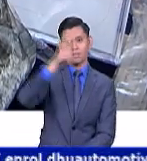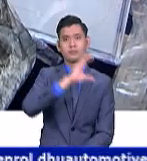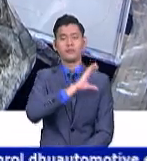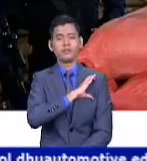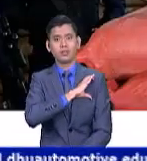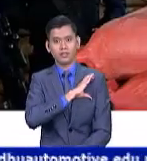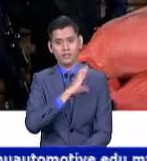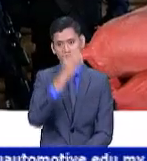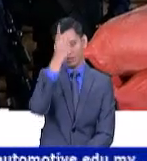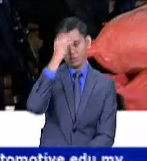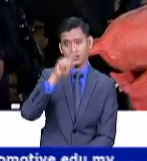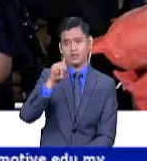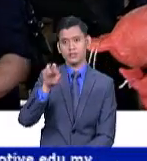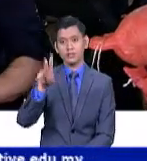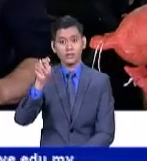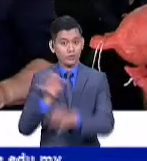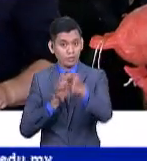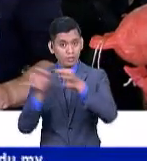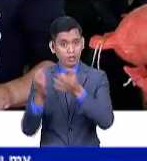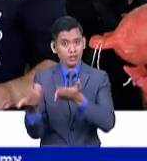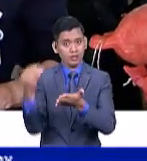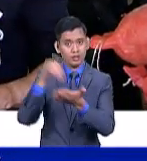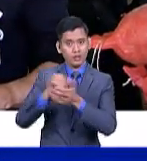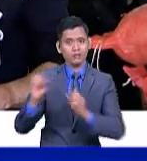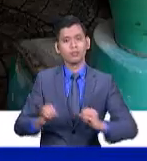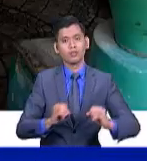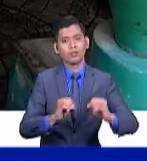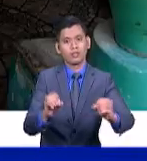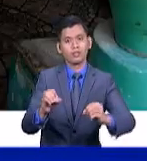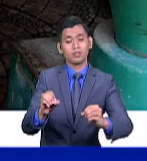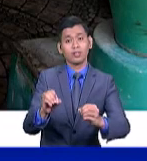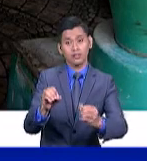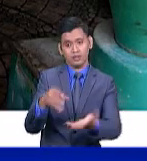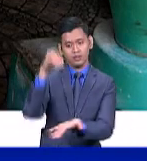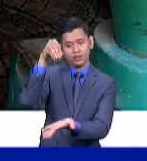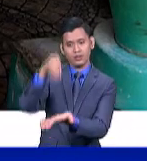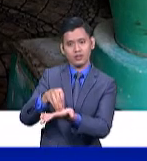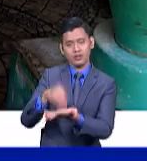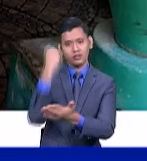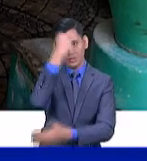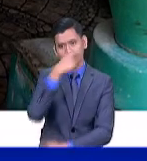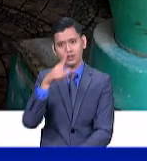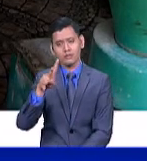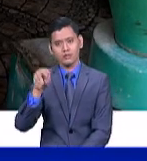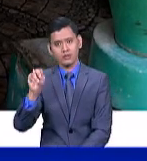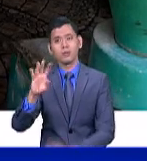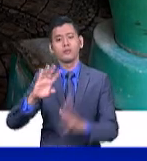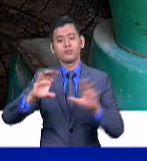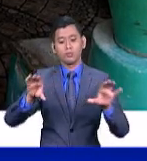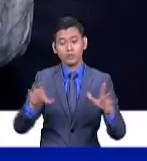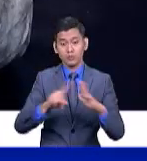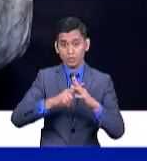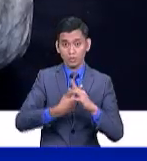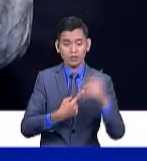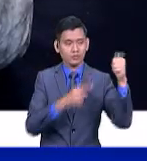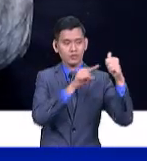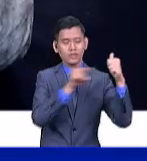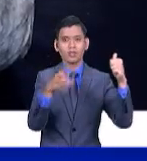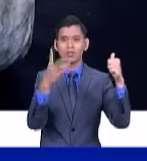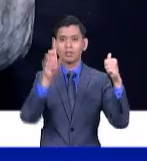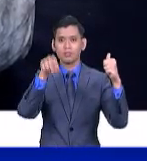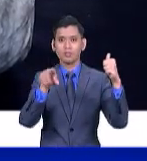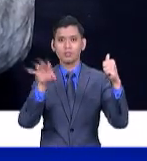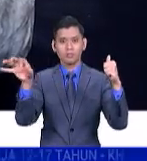Datuk Razarudin Hussein, siri operasi di Lembah Kelang itu bermula pada 10 hingga 16 September. Sindiket